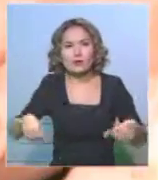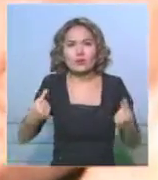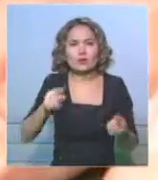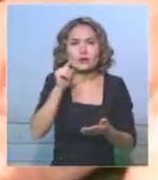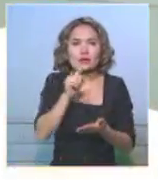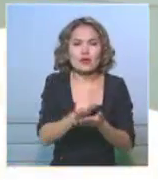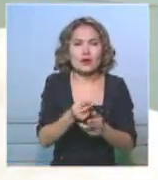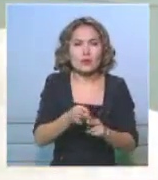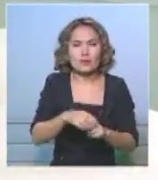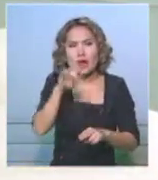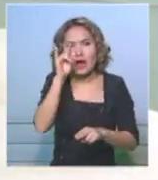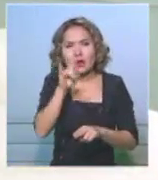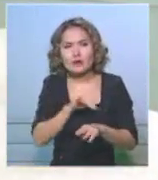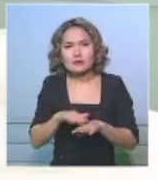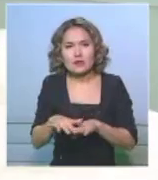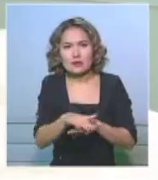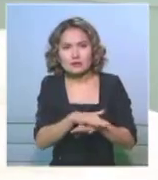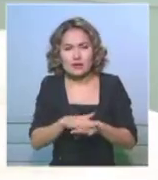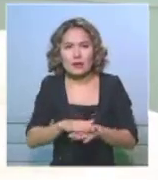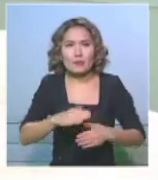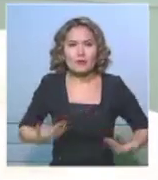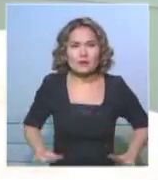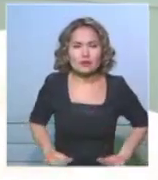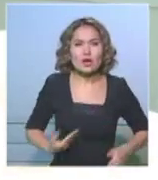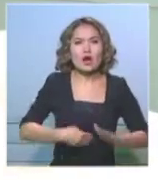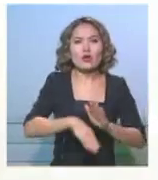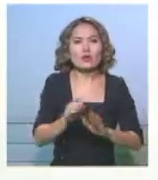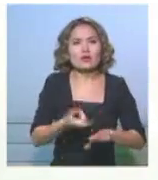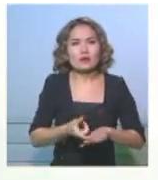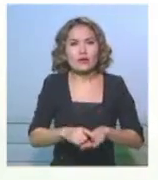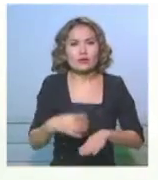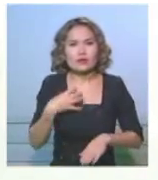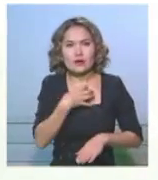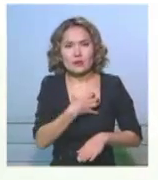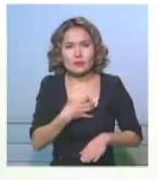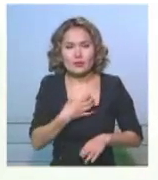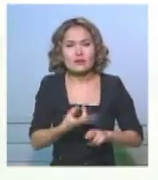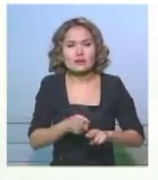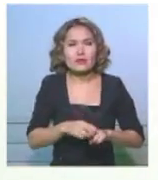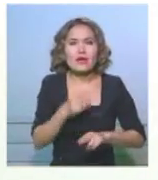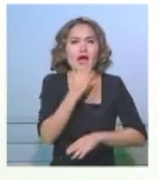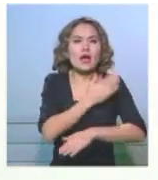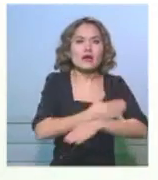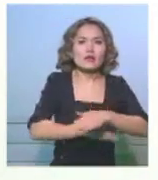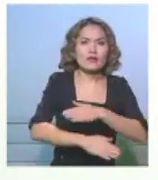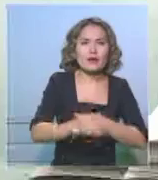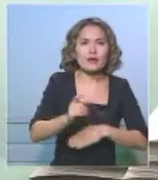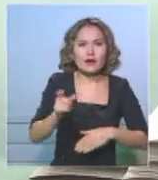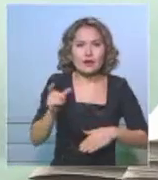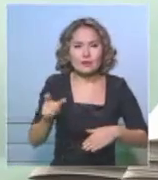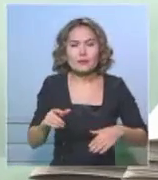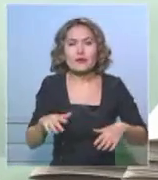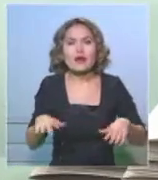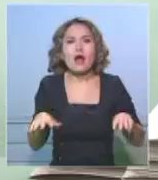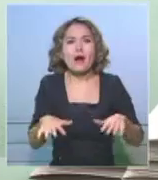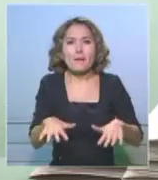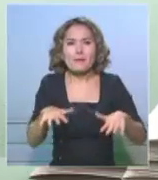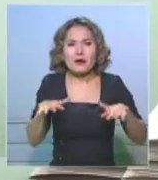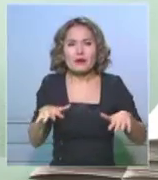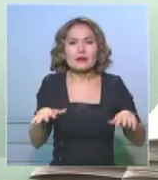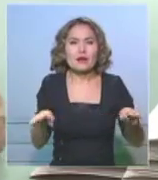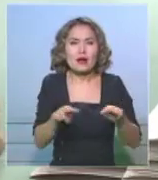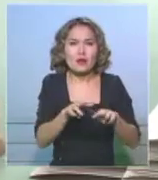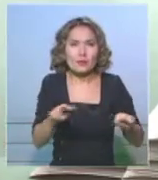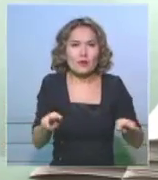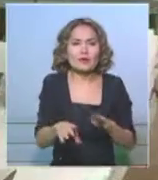еліміздің тұрақтылығын сақтау үшін маңызды. Қоғамдағы маңызды оқиғаларға бейжай қарамайтын мүмкіндігі шектеулі жандар халқымыздың